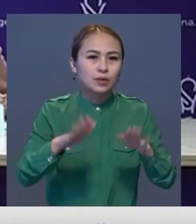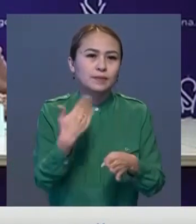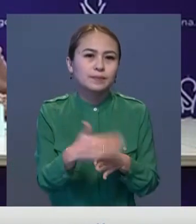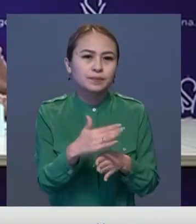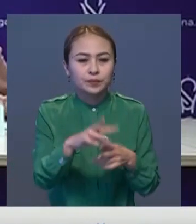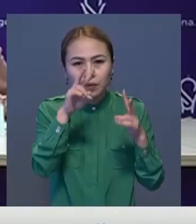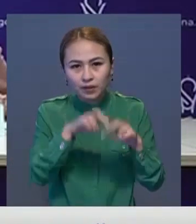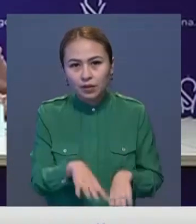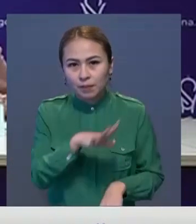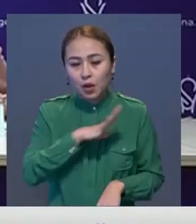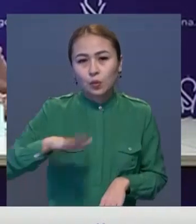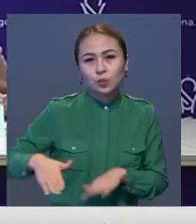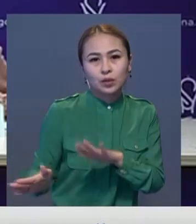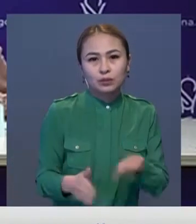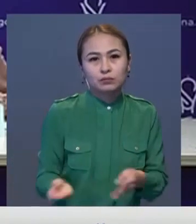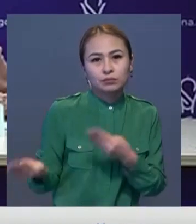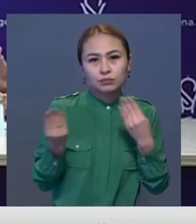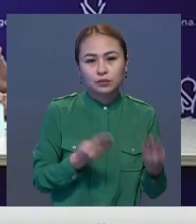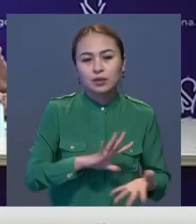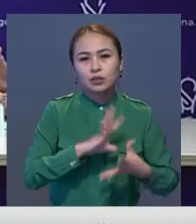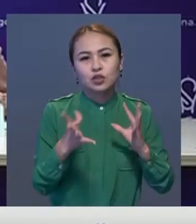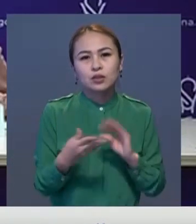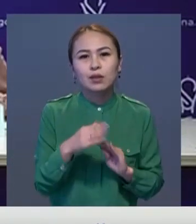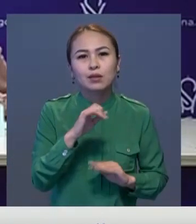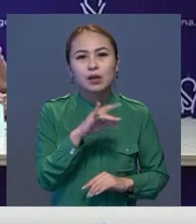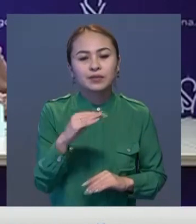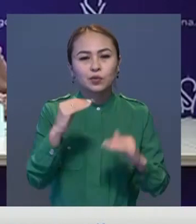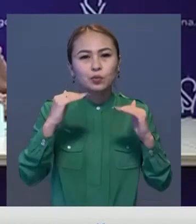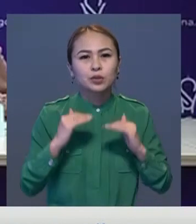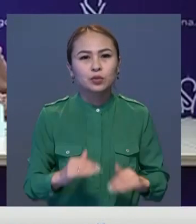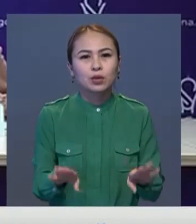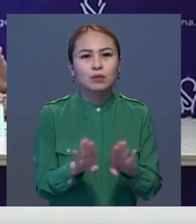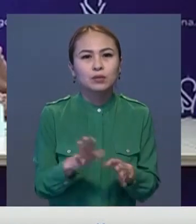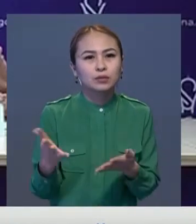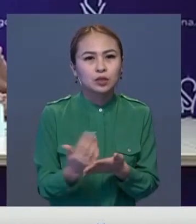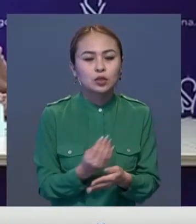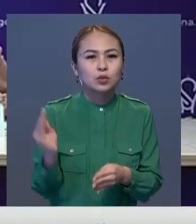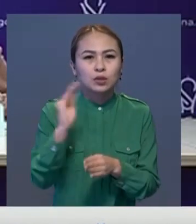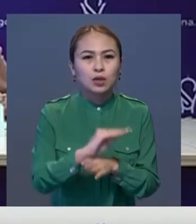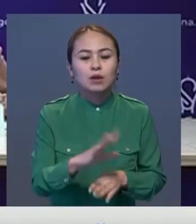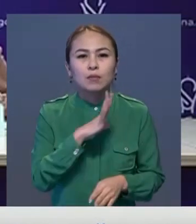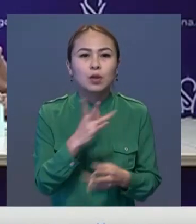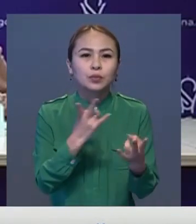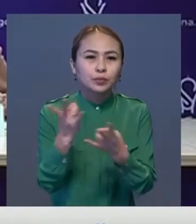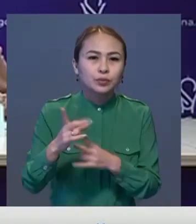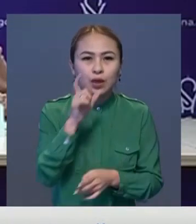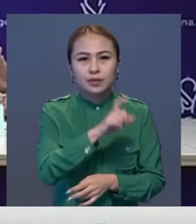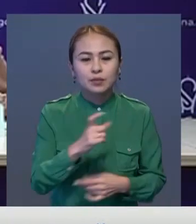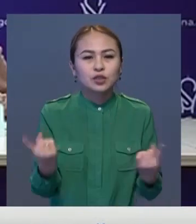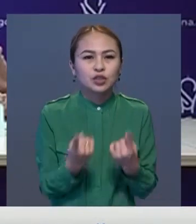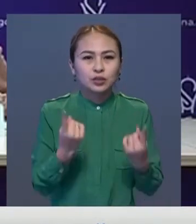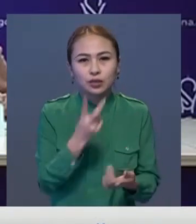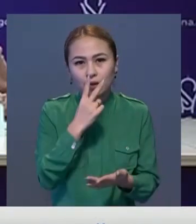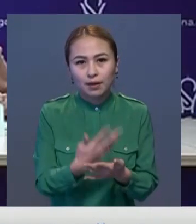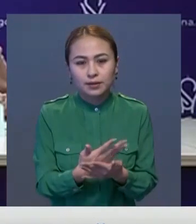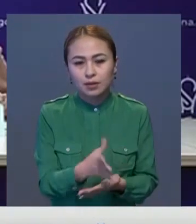егжей-тегжейлі зерттедік. Содан кейін ұсыныс жасадық. Нәтижесінде тарифтерді төмендетуге қол жеткізілді. Сондай-ақ мұқтаж азаматтар үшін жеңілдіктер